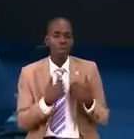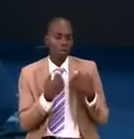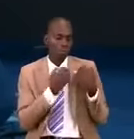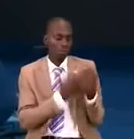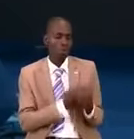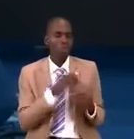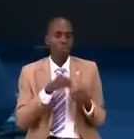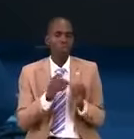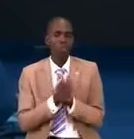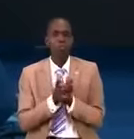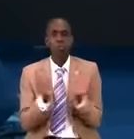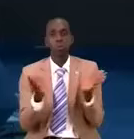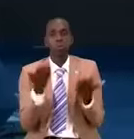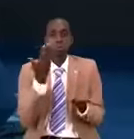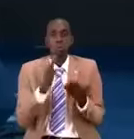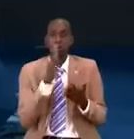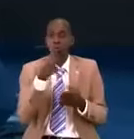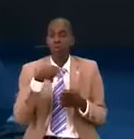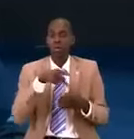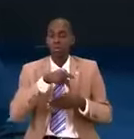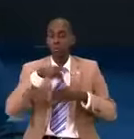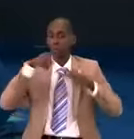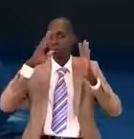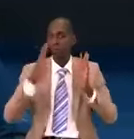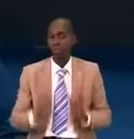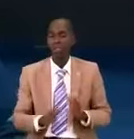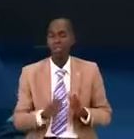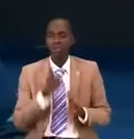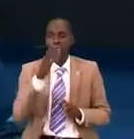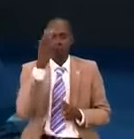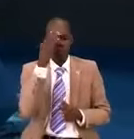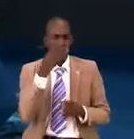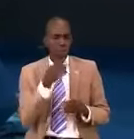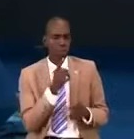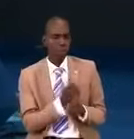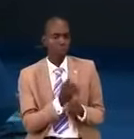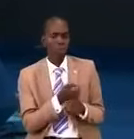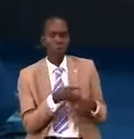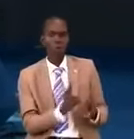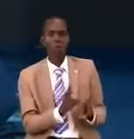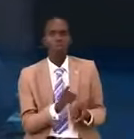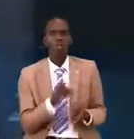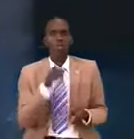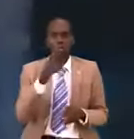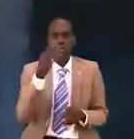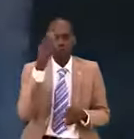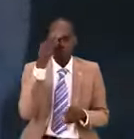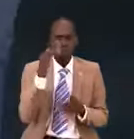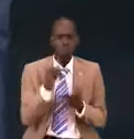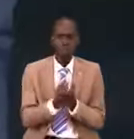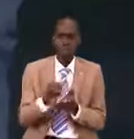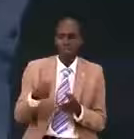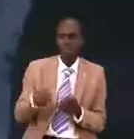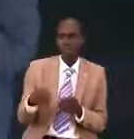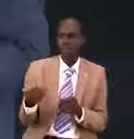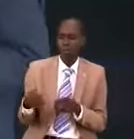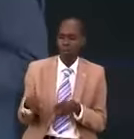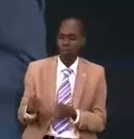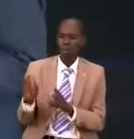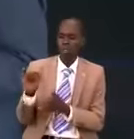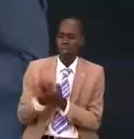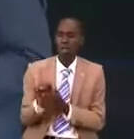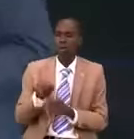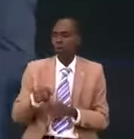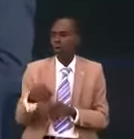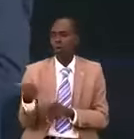voix de la justice et tu connais la voix que suivre les autres dans notre communauté dans notre pays tu sais la voix qui suivent mais pour toi